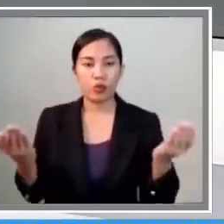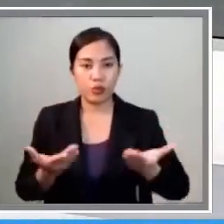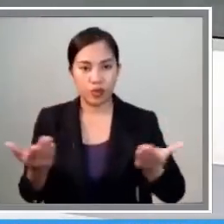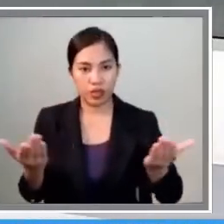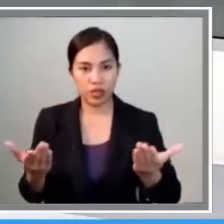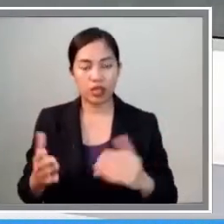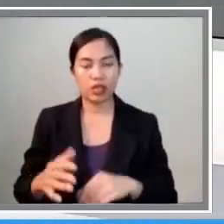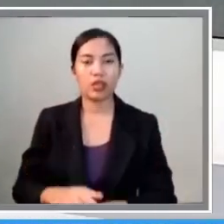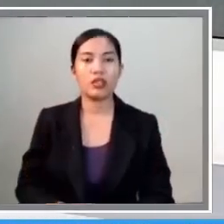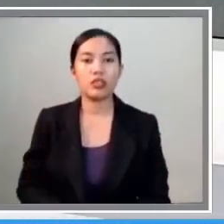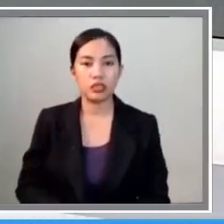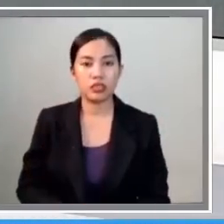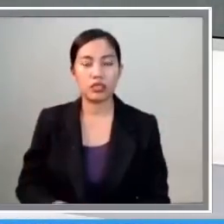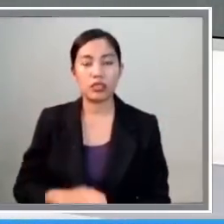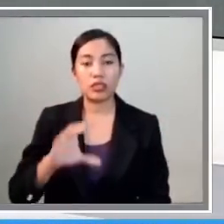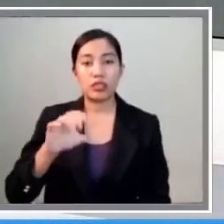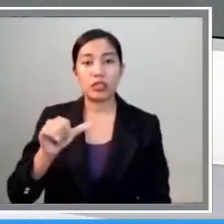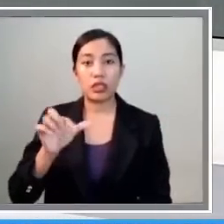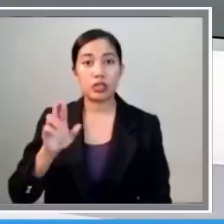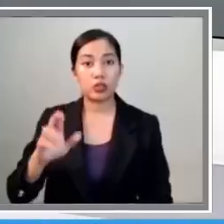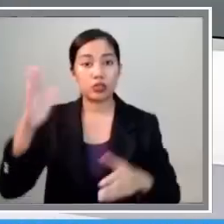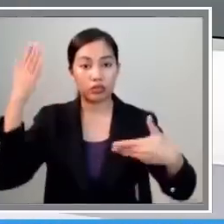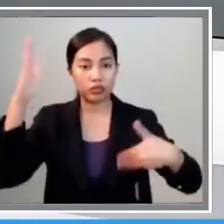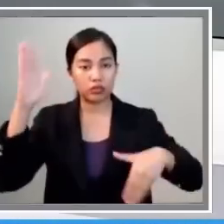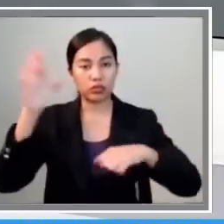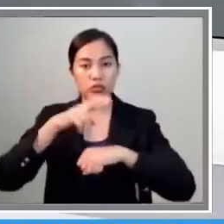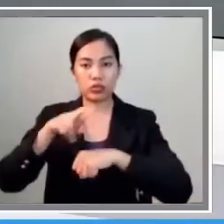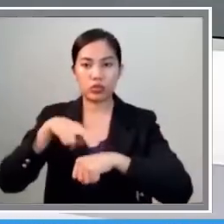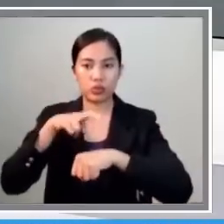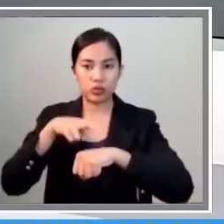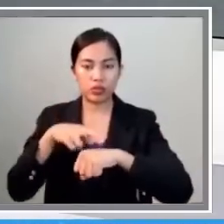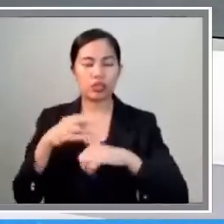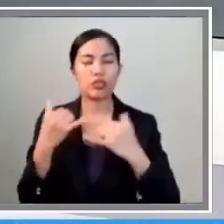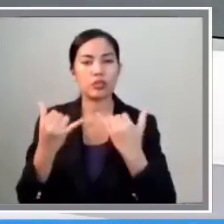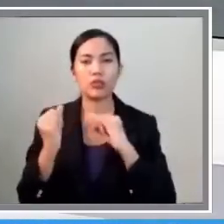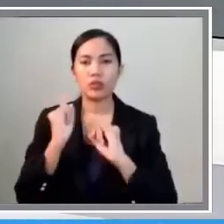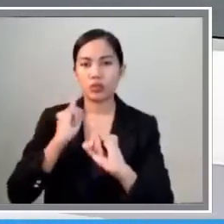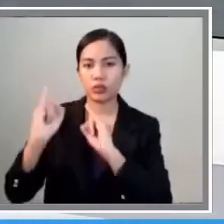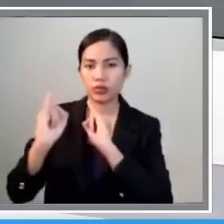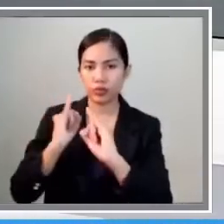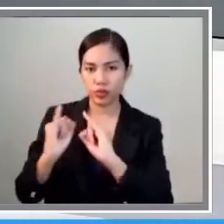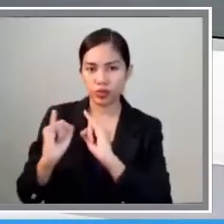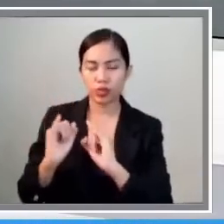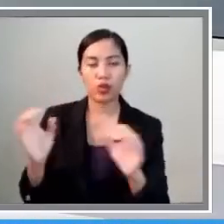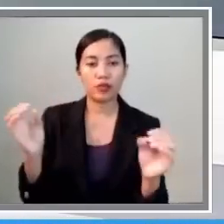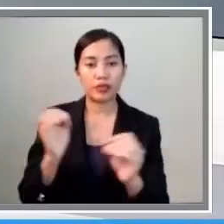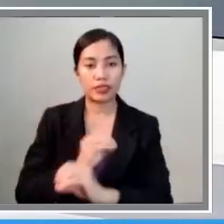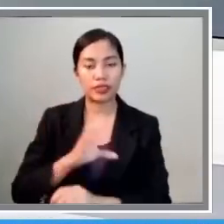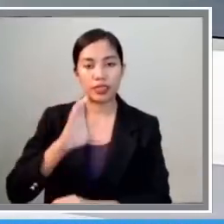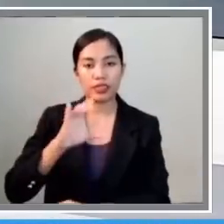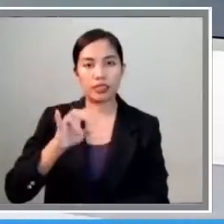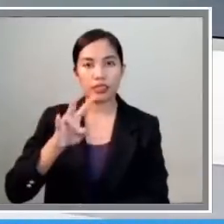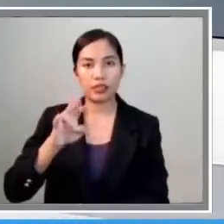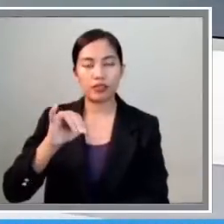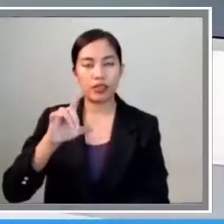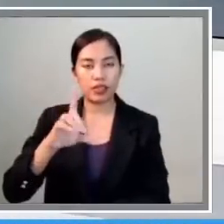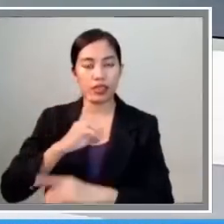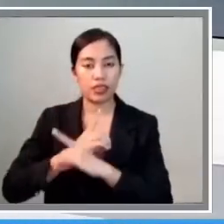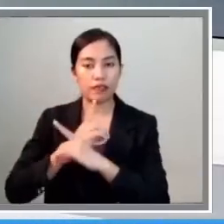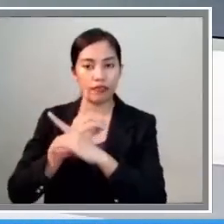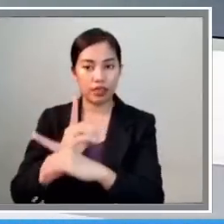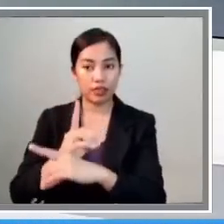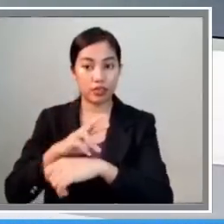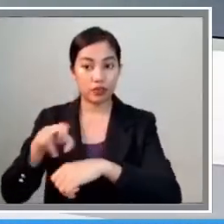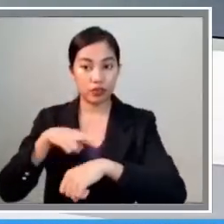niyan, kausapin natin si Frankie Cortez, ang Chief ng Operations Section ng Office of Civil Defense ng Rehiyon. Magandang tanghali po sa